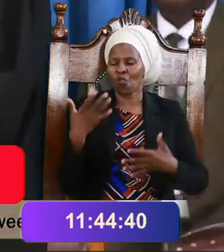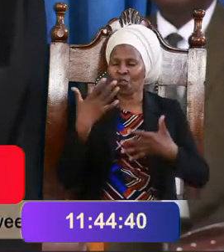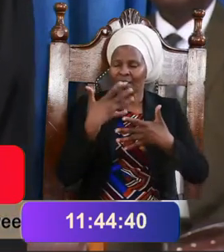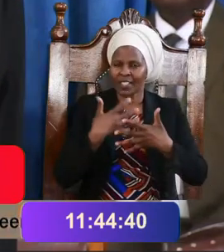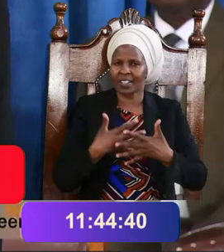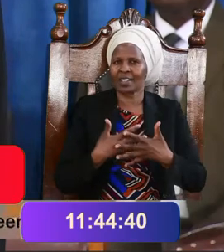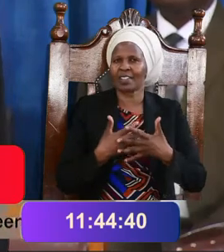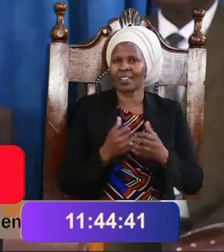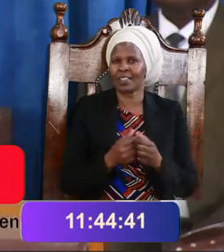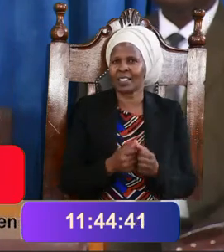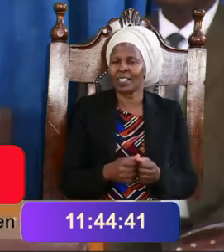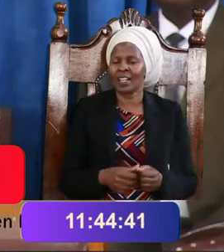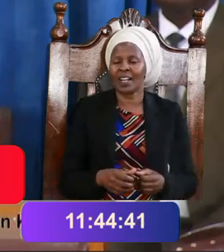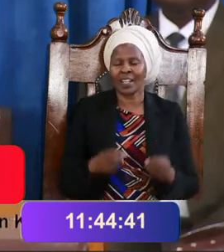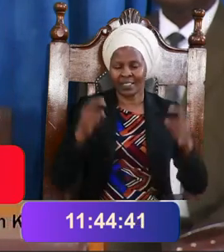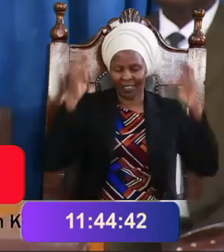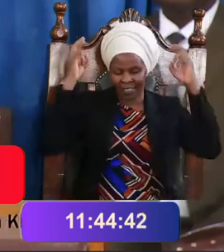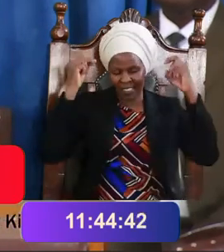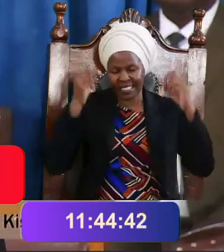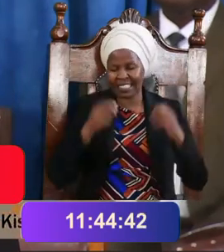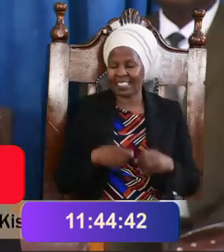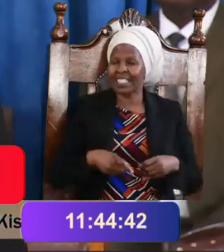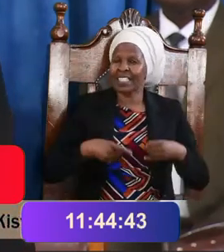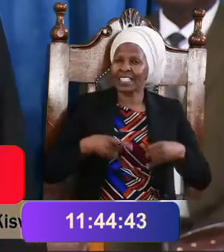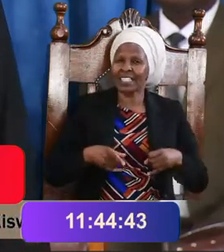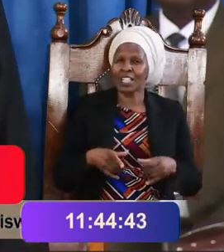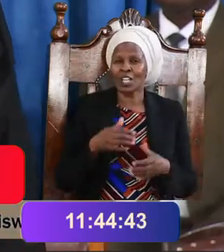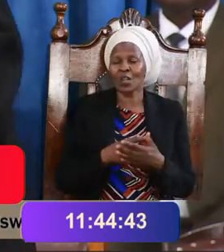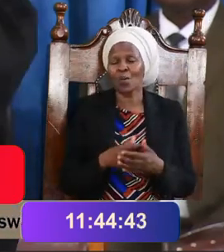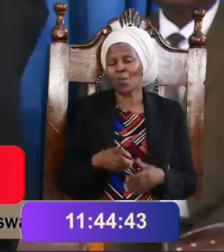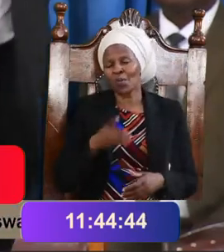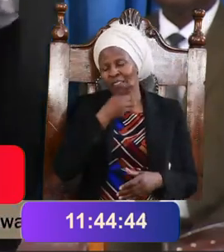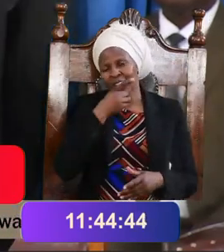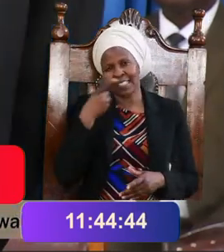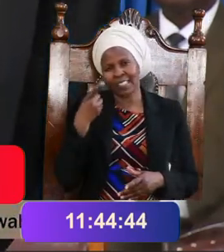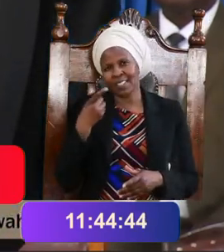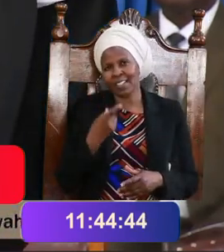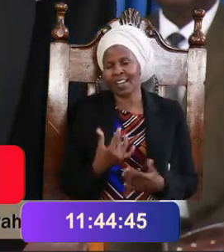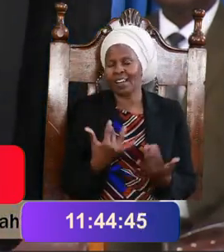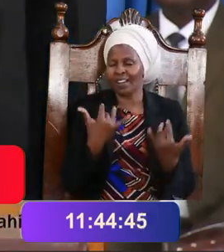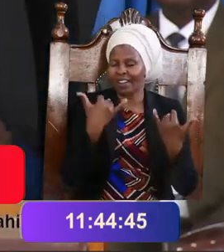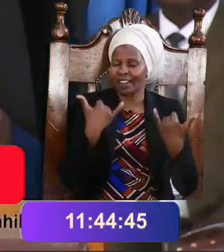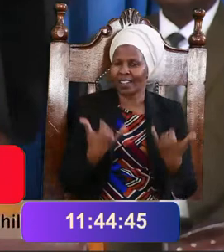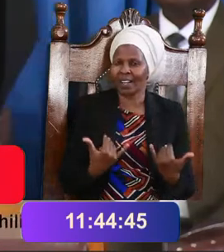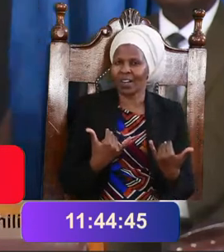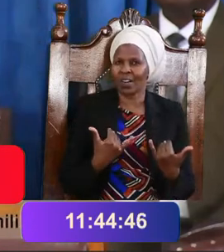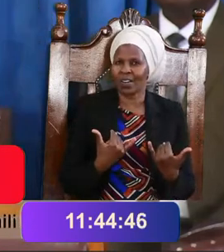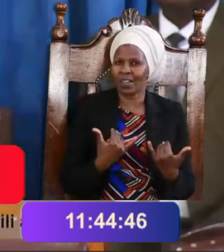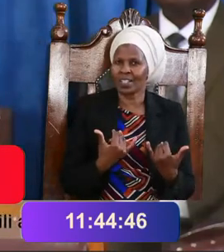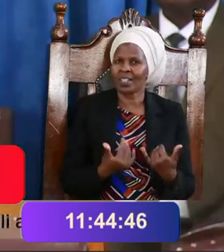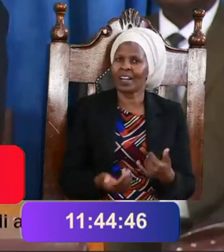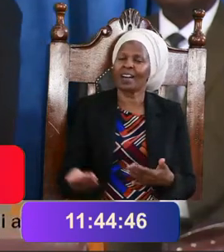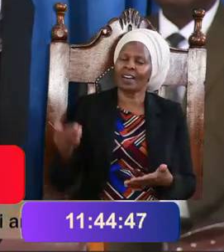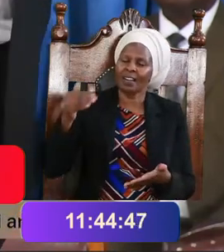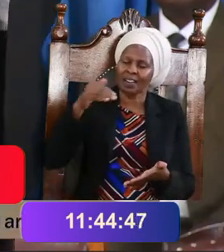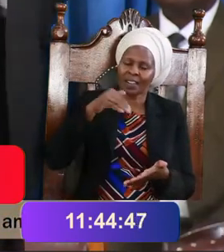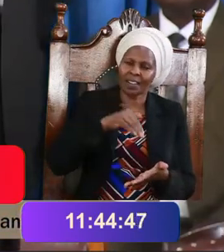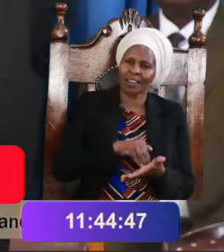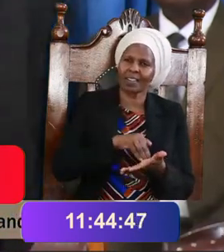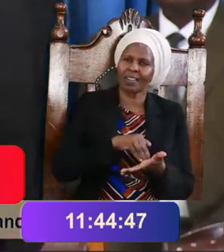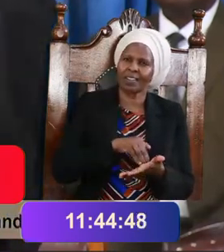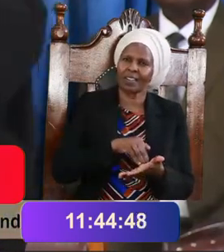shetani ambaye alikuwa amemjaribu kule jangwani, sasa amekuwa amerudi na